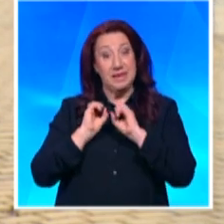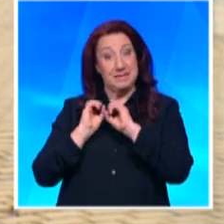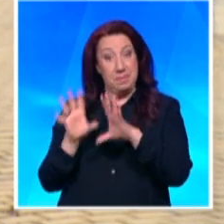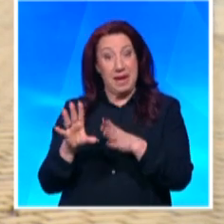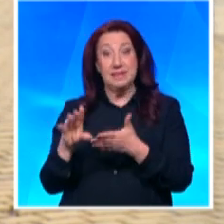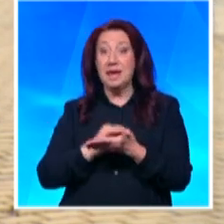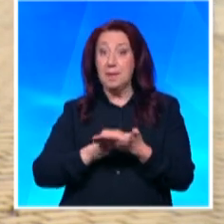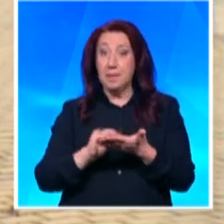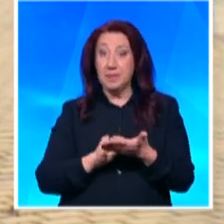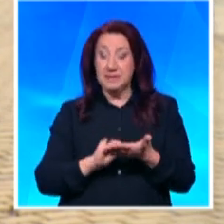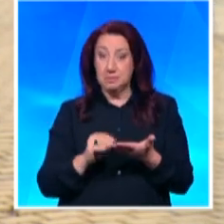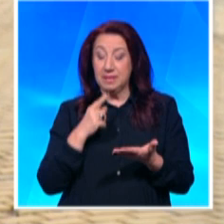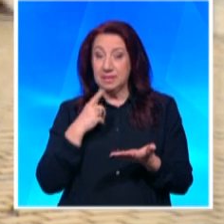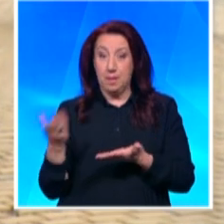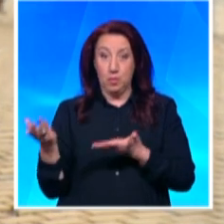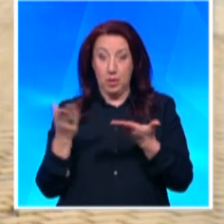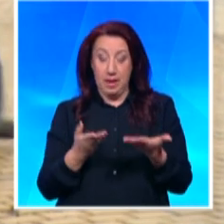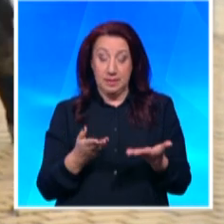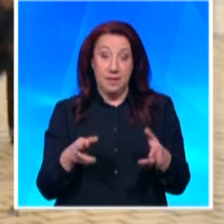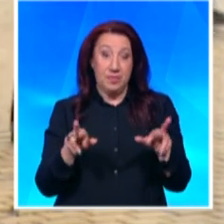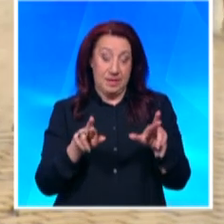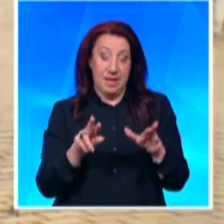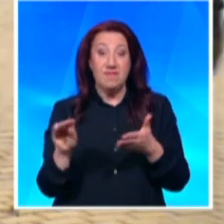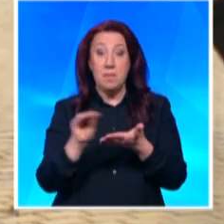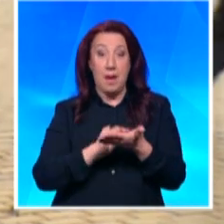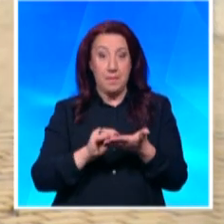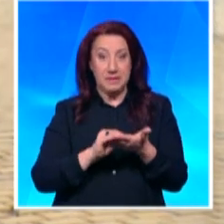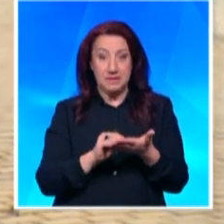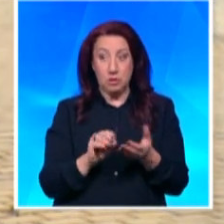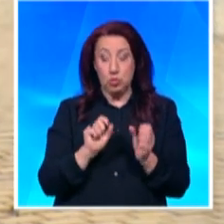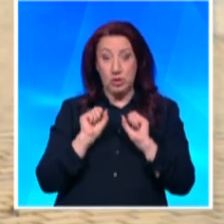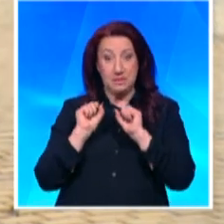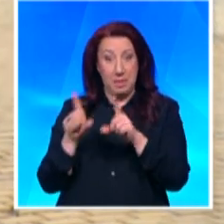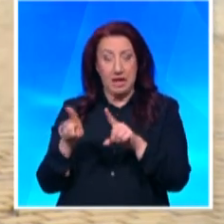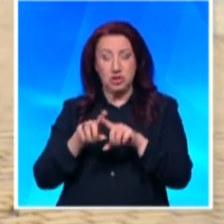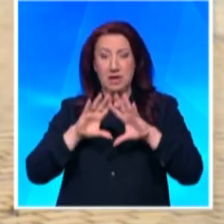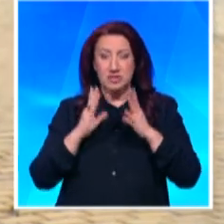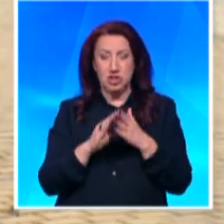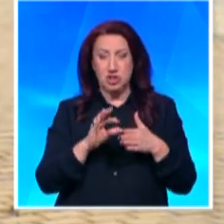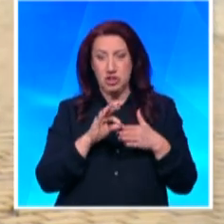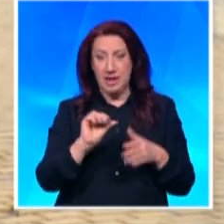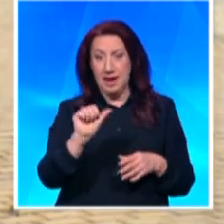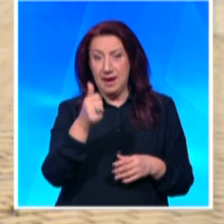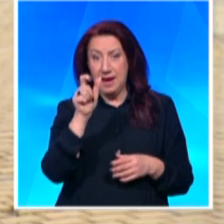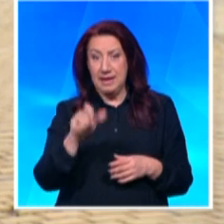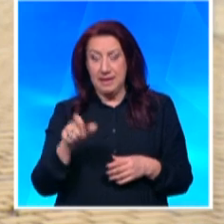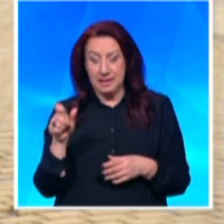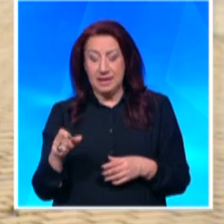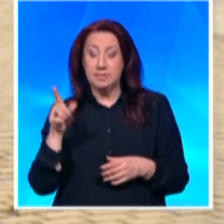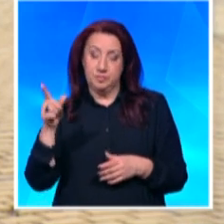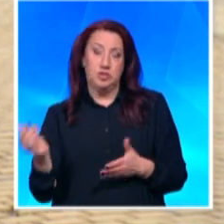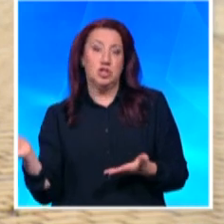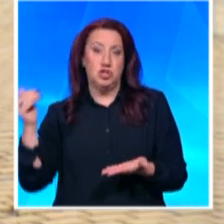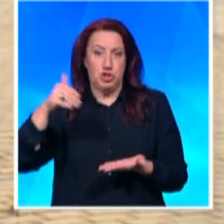да цитирам, надяваме се, че писменото уведомление на всички лидери от коалицията ще гарантира присъствието им.